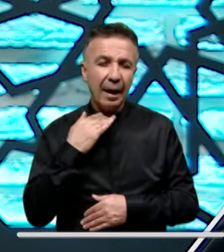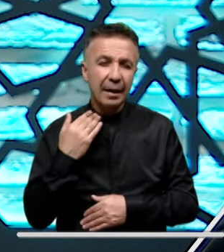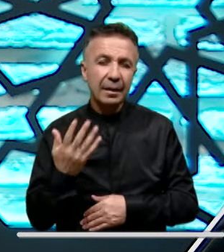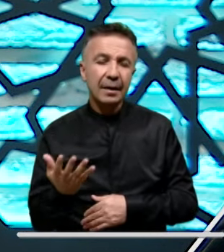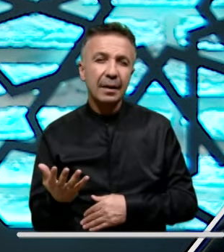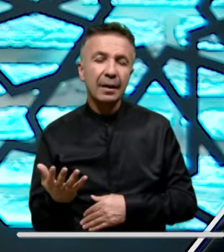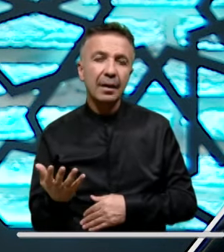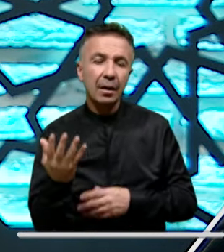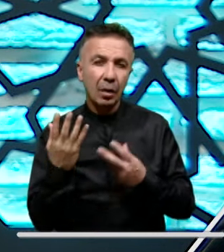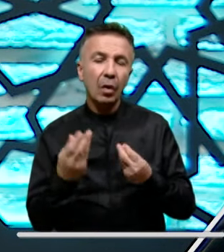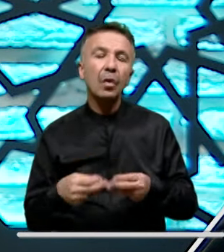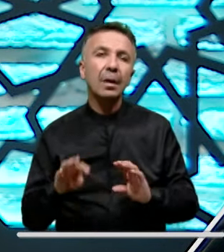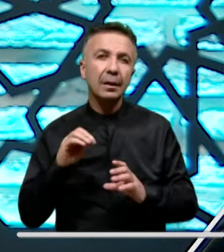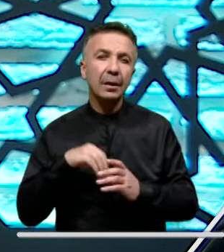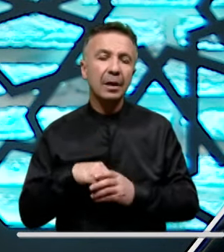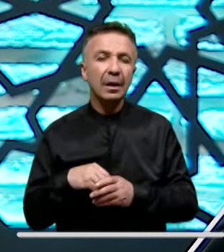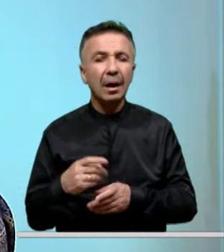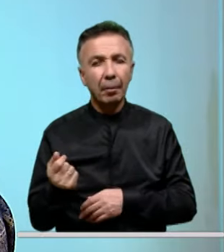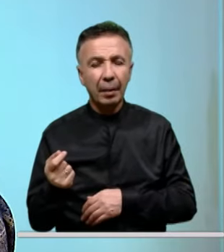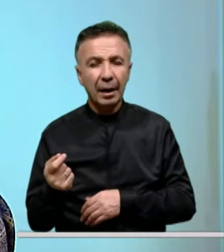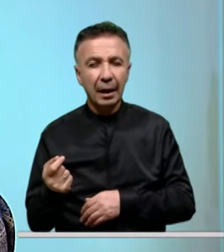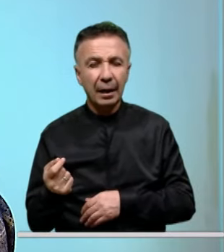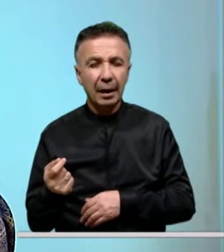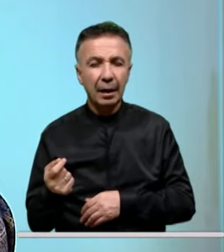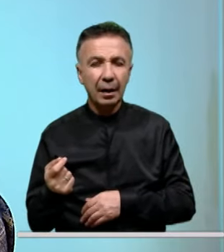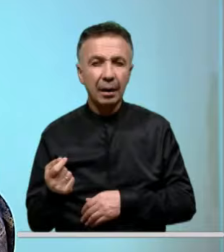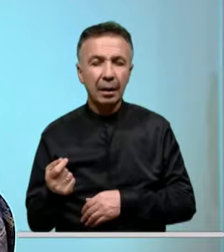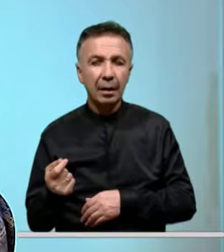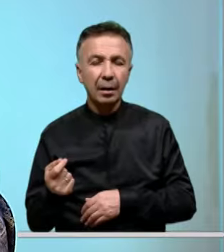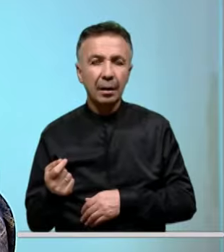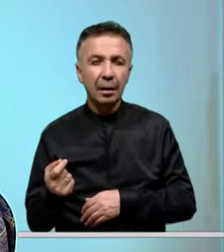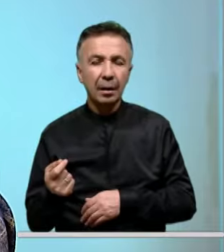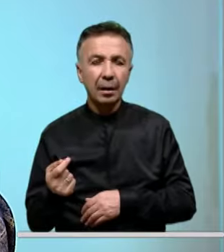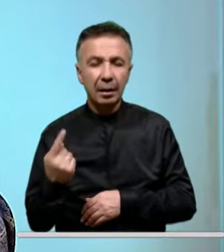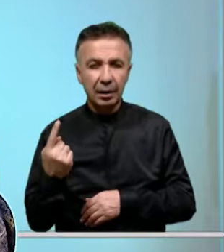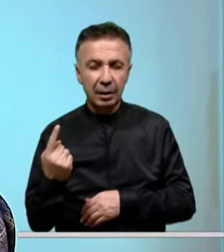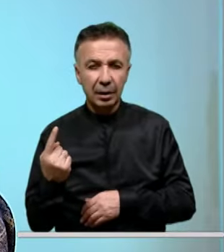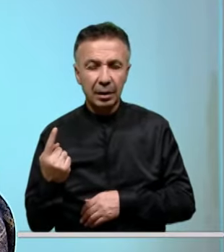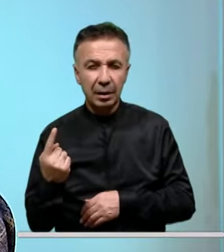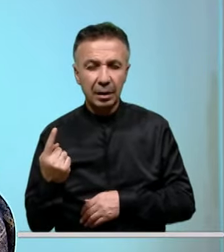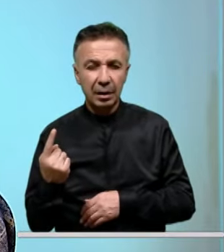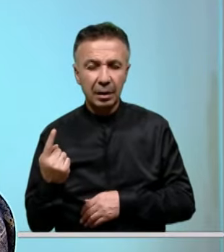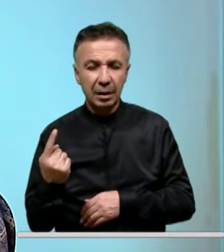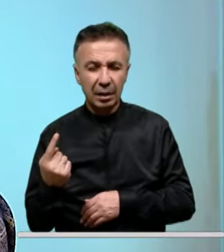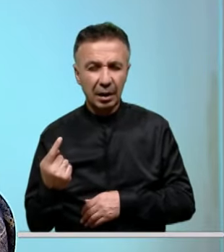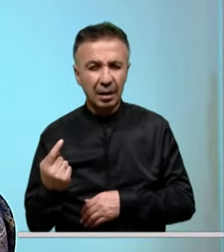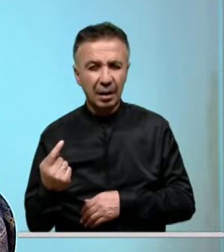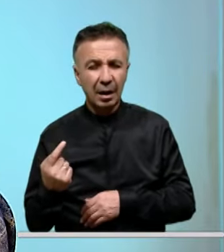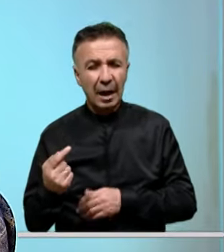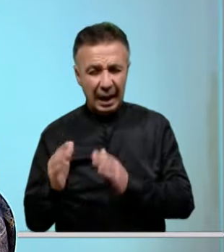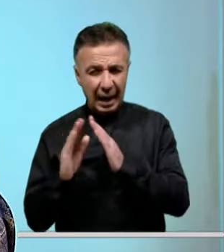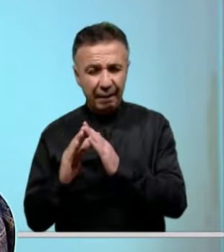hani bir şey yapamadığı için diğer kalan miktarı bağış yapsam, yani ikinci bir bağış yapsam veya da eve et alsam olur